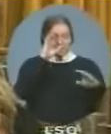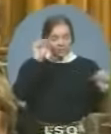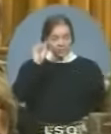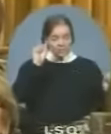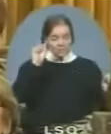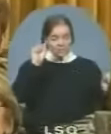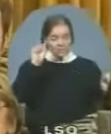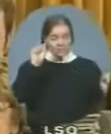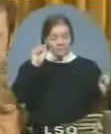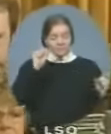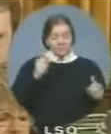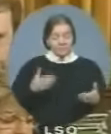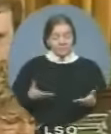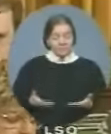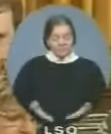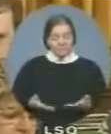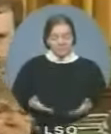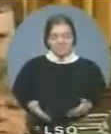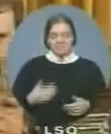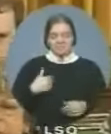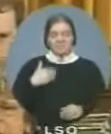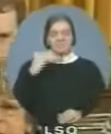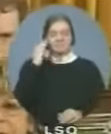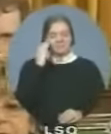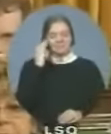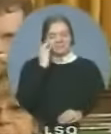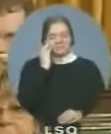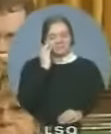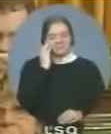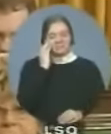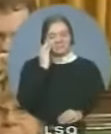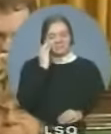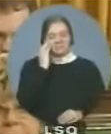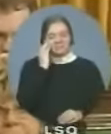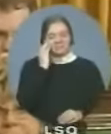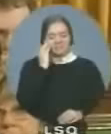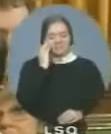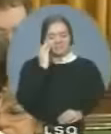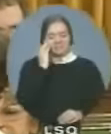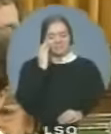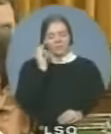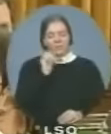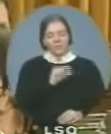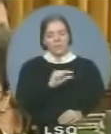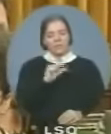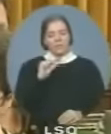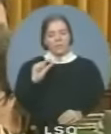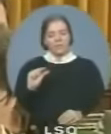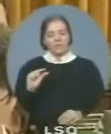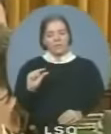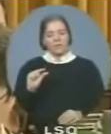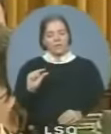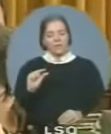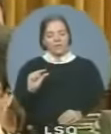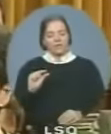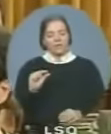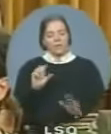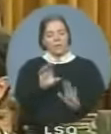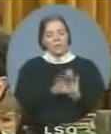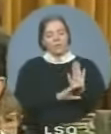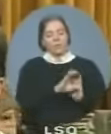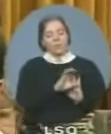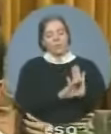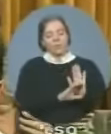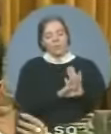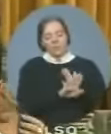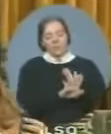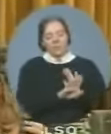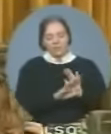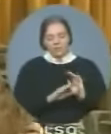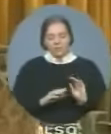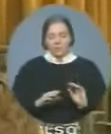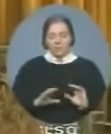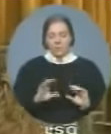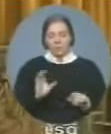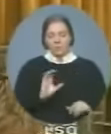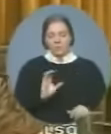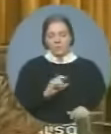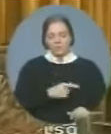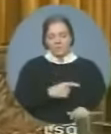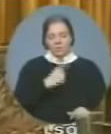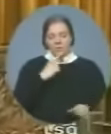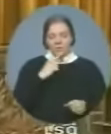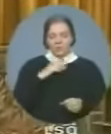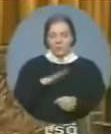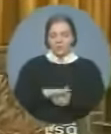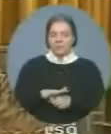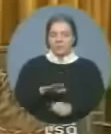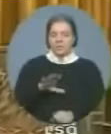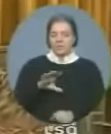pattern de behaviour on the part of people deeply involved with this government. The Conservatives promised Alan Riddle $50,000 to step